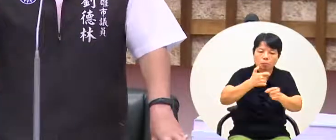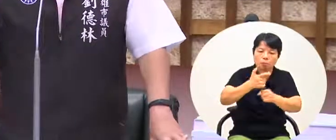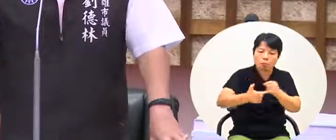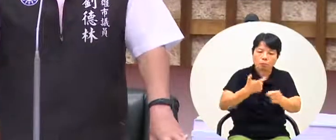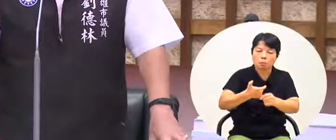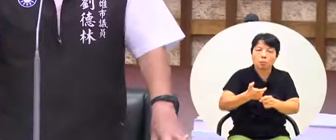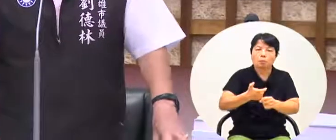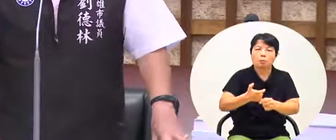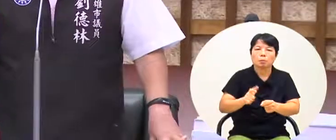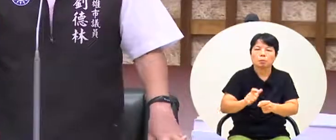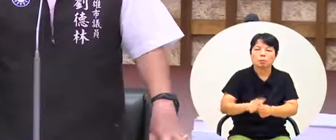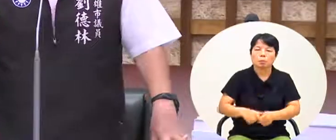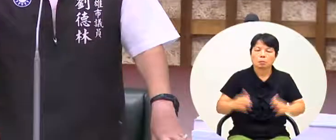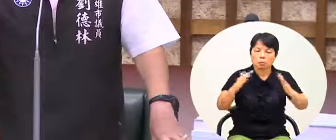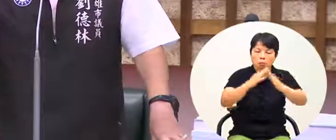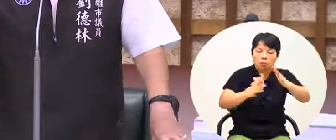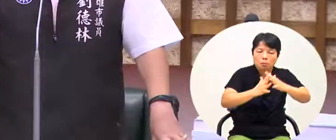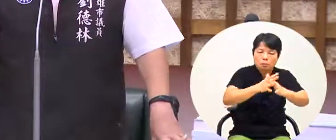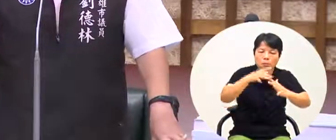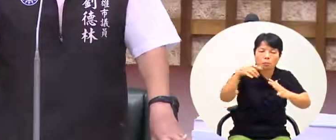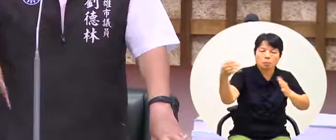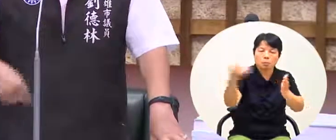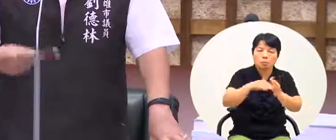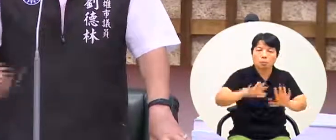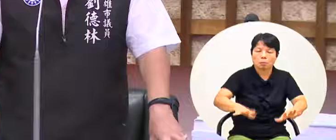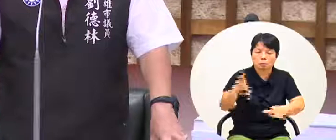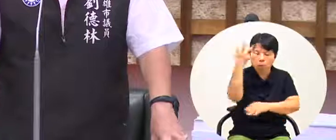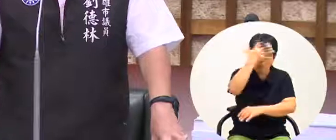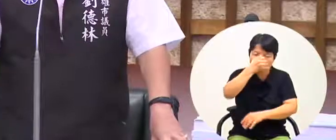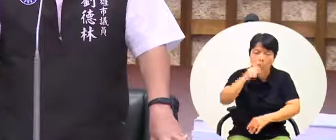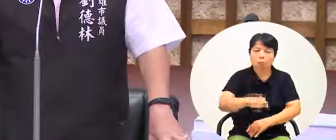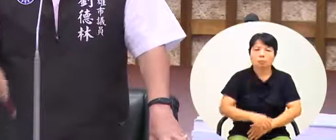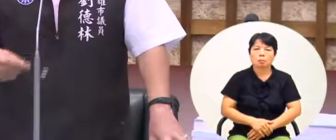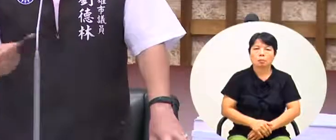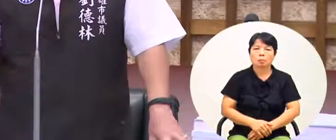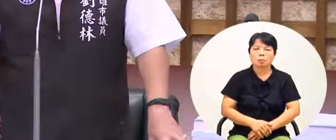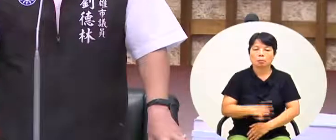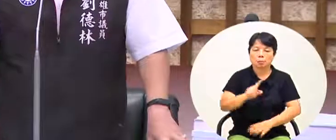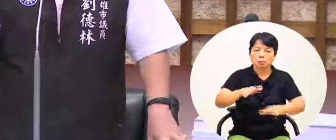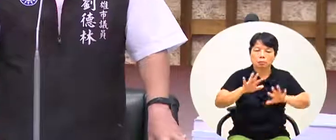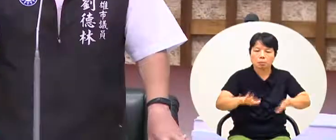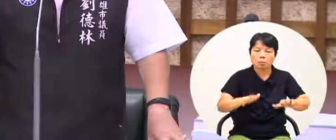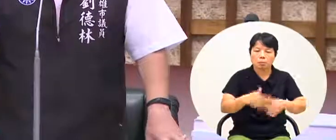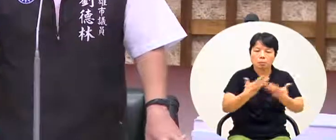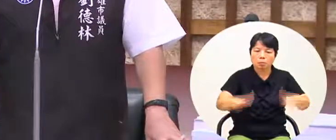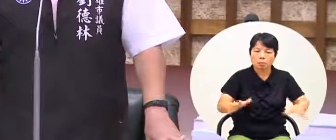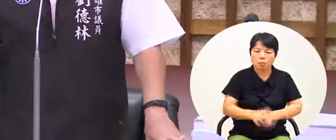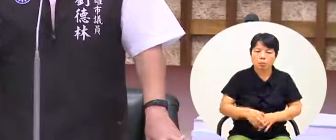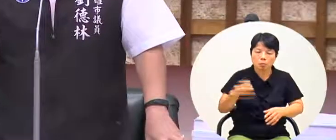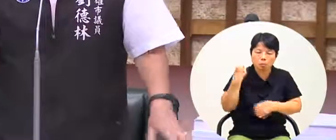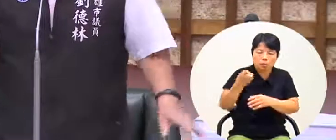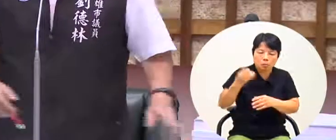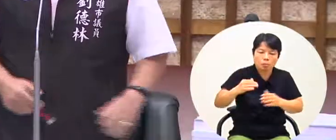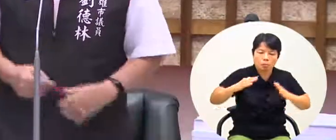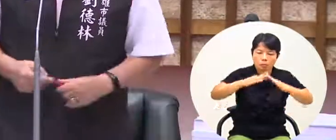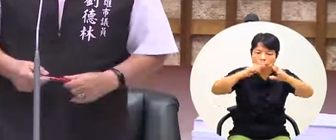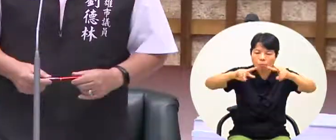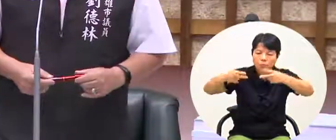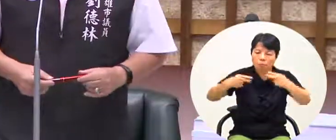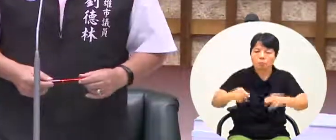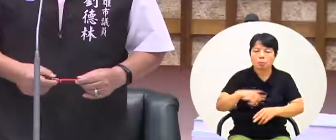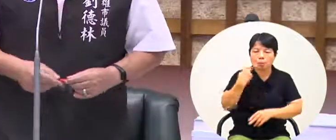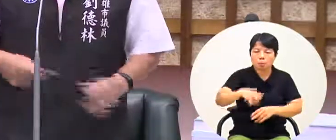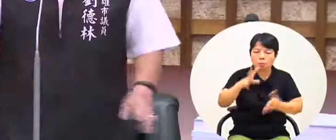既已然非常老旧，所以说有的人现在会翻新，有的人会重建。可是翻新重建之后，